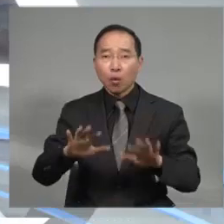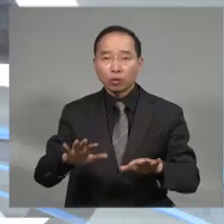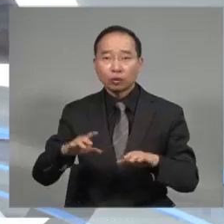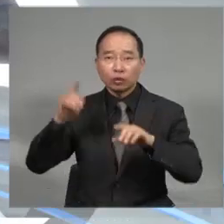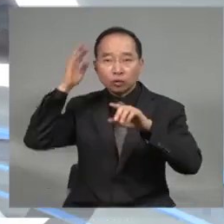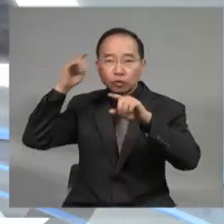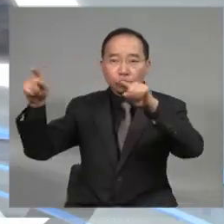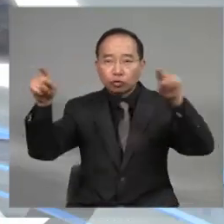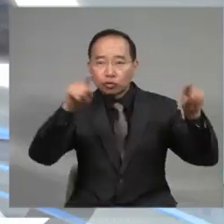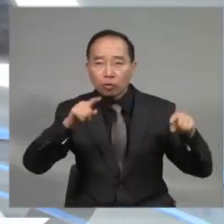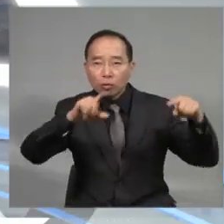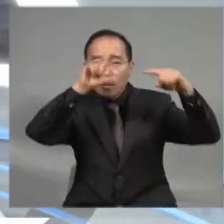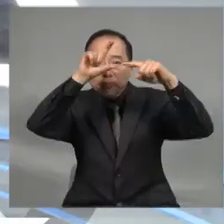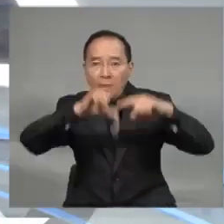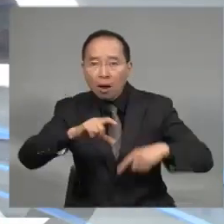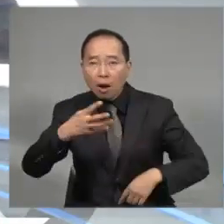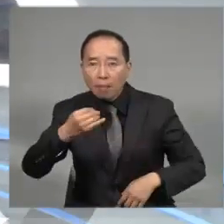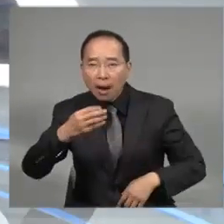전국 평균이